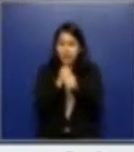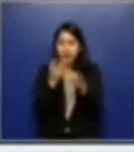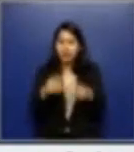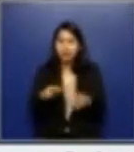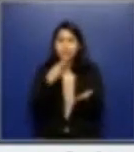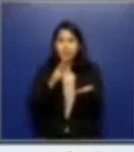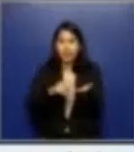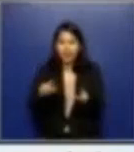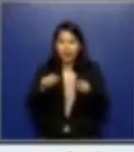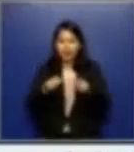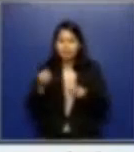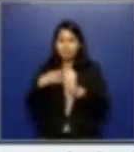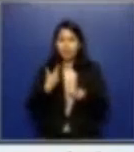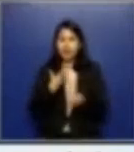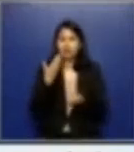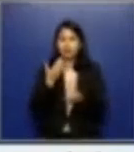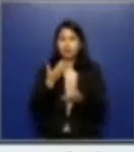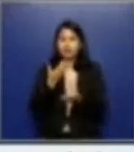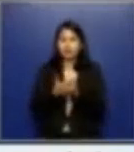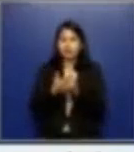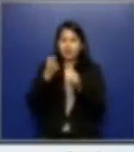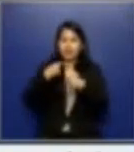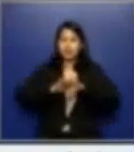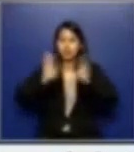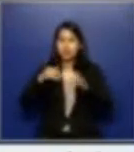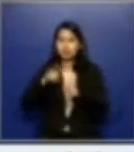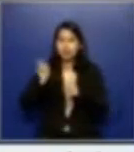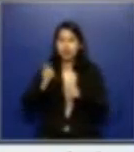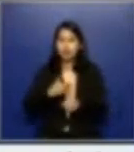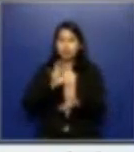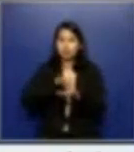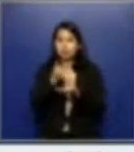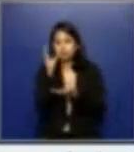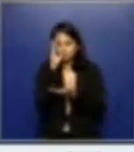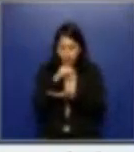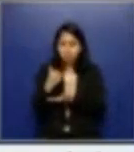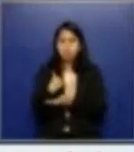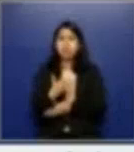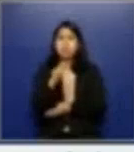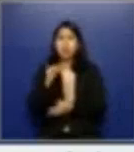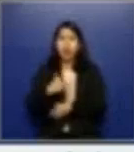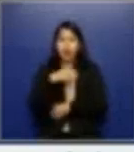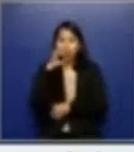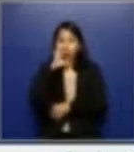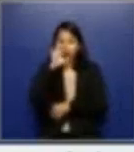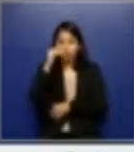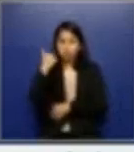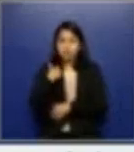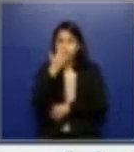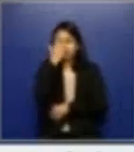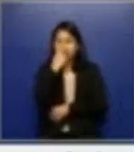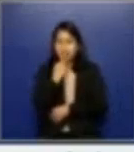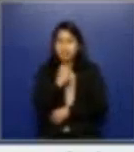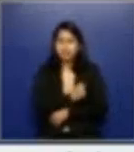ได้รับหนังสือมาบอกคุณถูกเลิกจ้างบางคนเนี่ยเป็นลมล้มพับเลย บางคนร้องกรี๊ดเลยด้วยความ